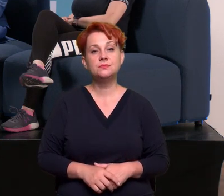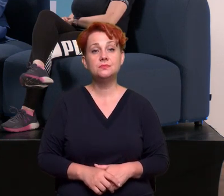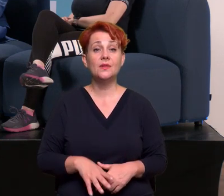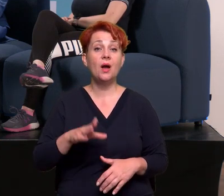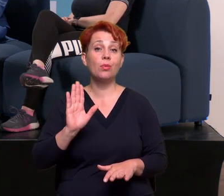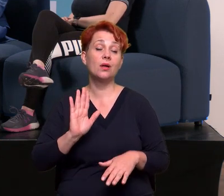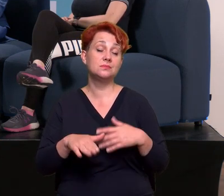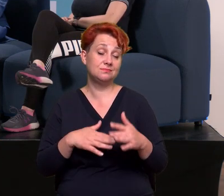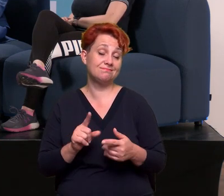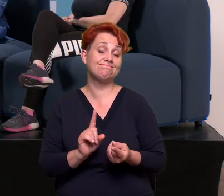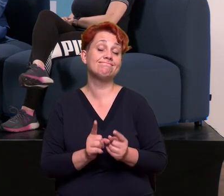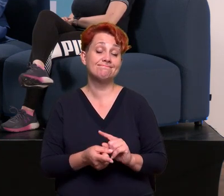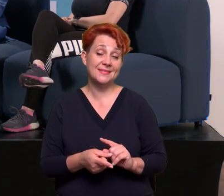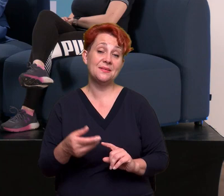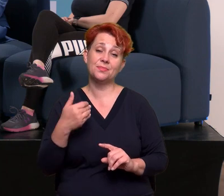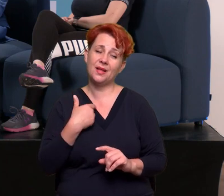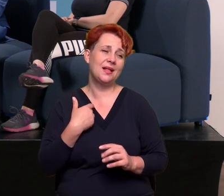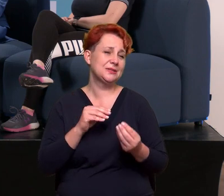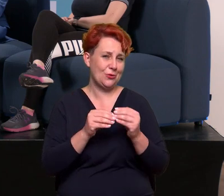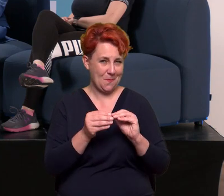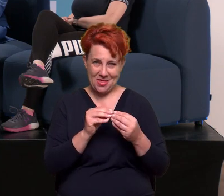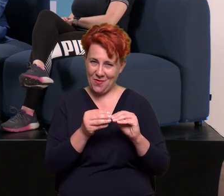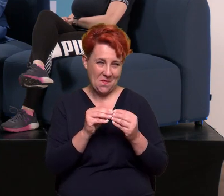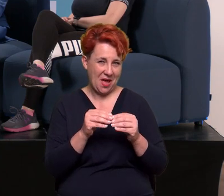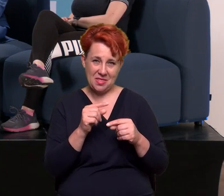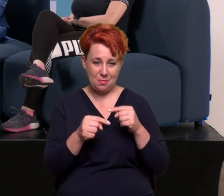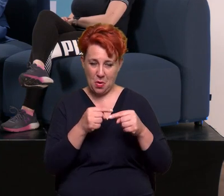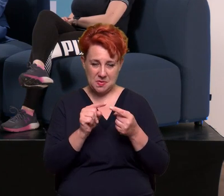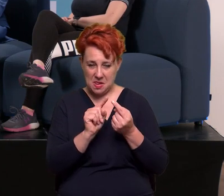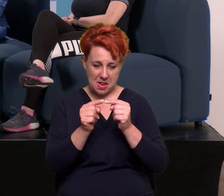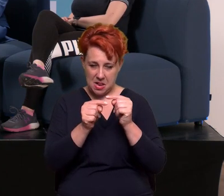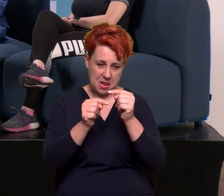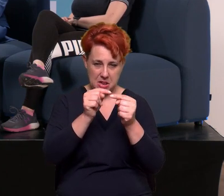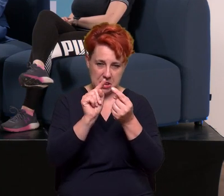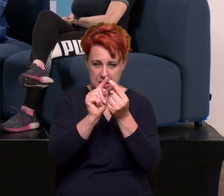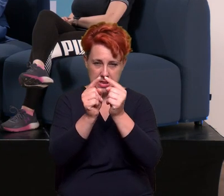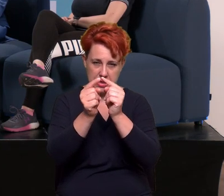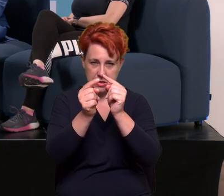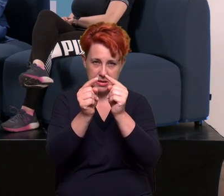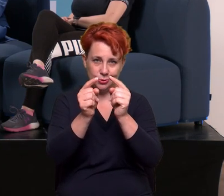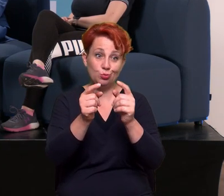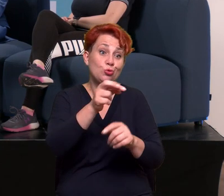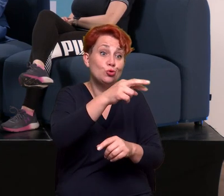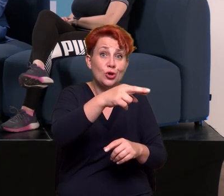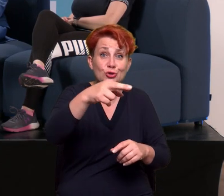Potem się to zmieniło, ale to bardzo skomplikowany był proces, jak to się zmieniło, żeby ten świat rzeczy jakoś